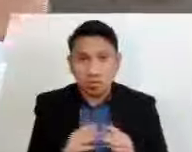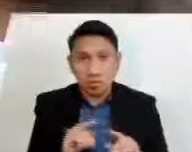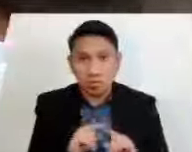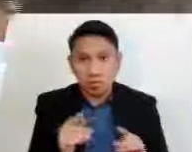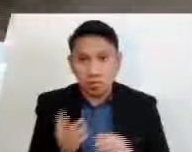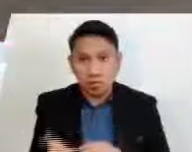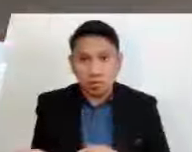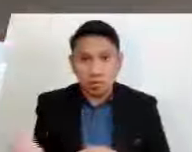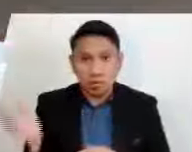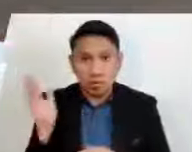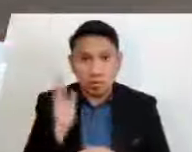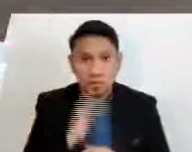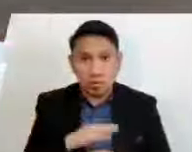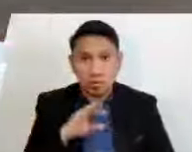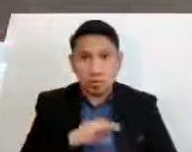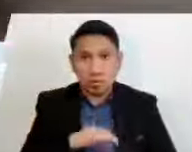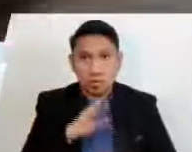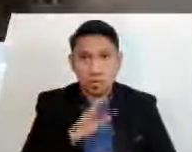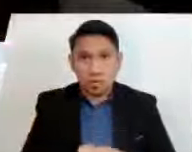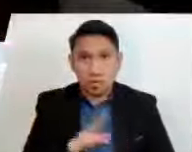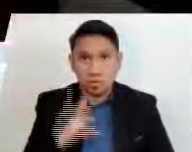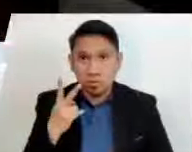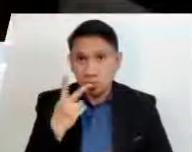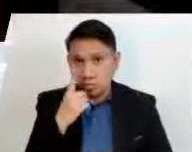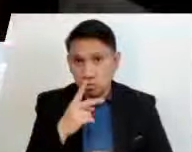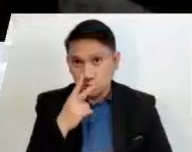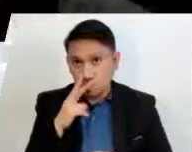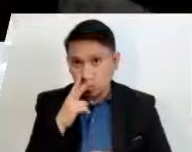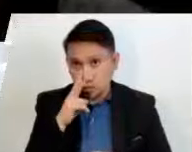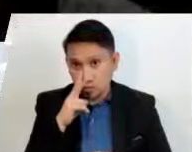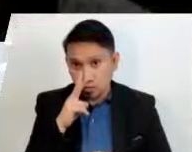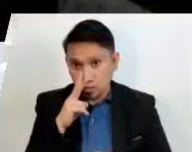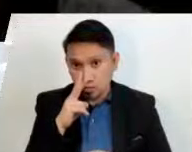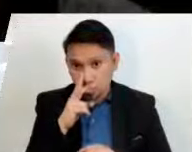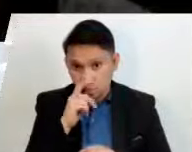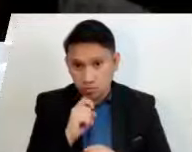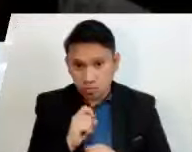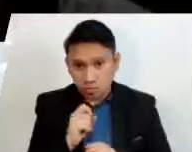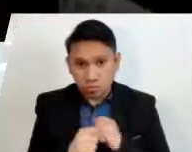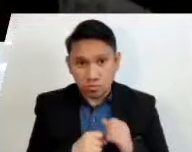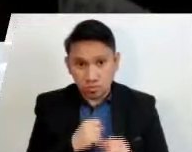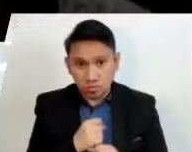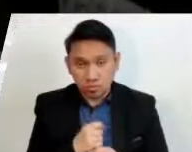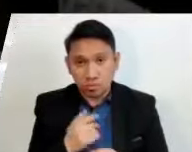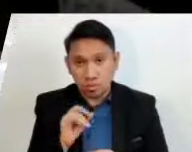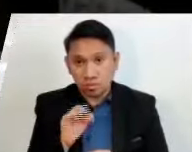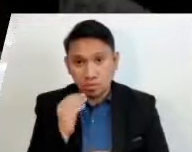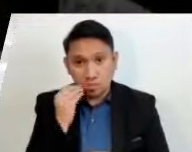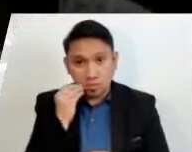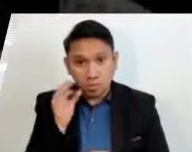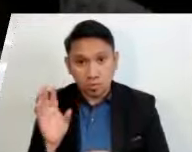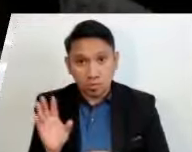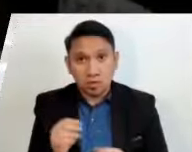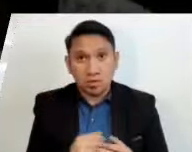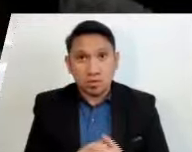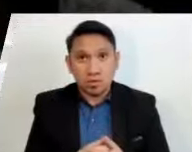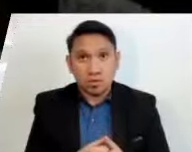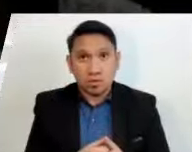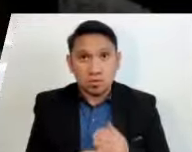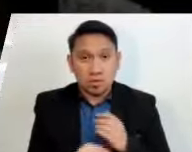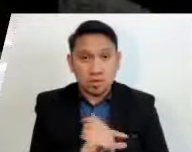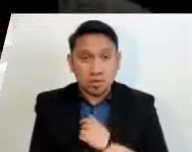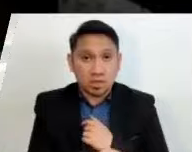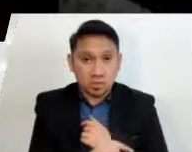ng lamok ang 2 taong gulang niyang anak. Pag umuwi pa kami pabalik ng ng Quezon,